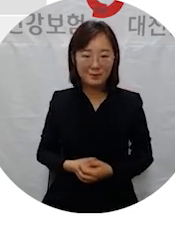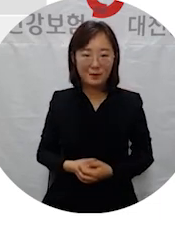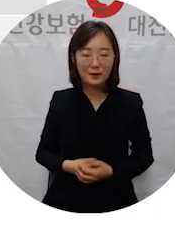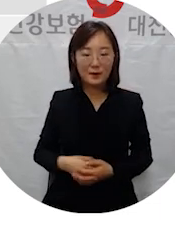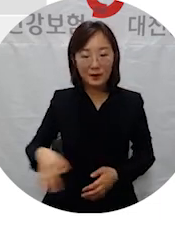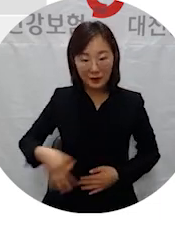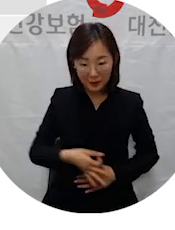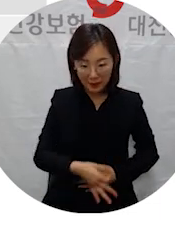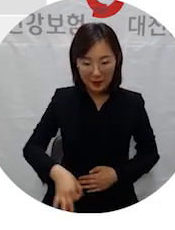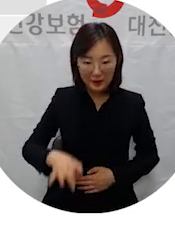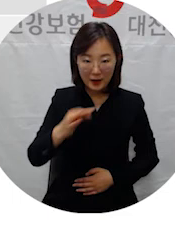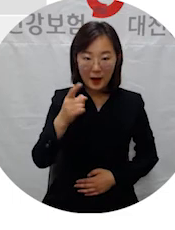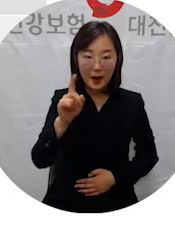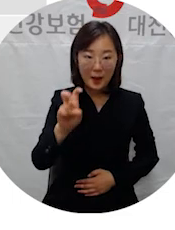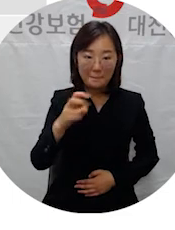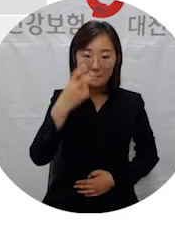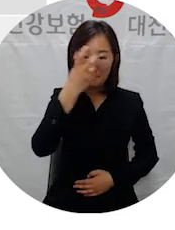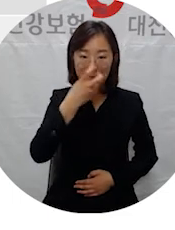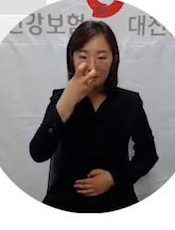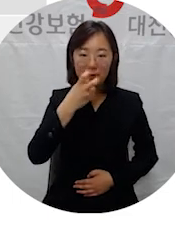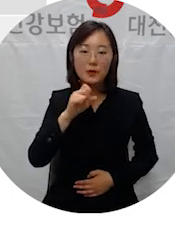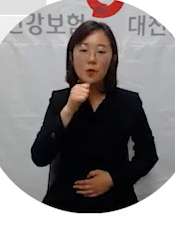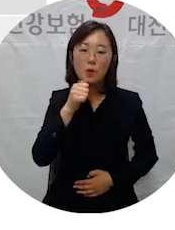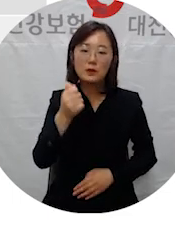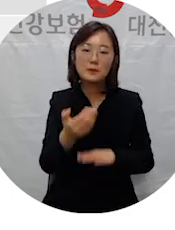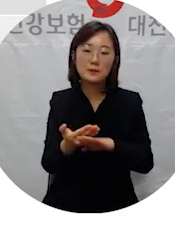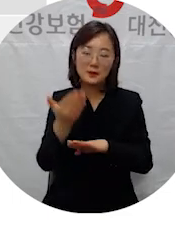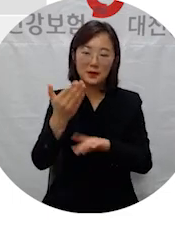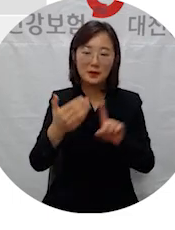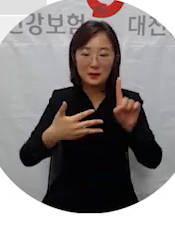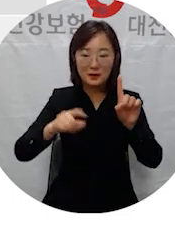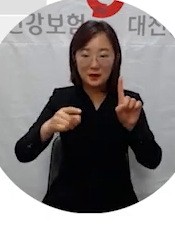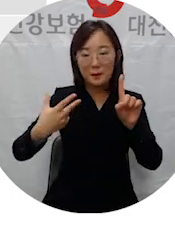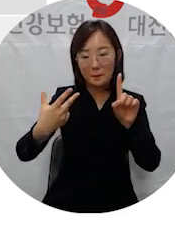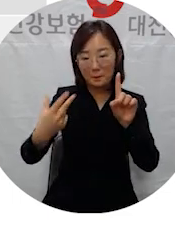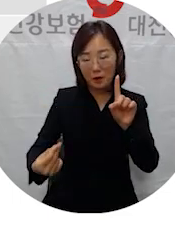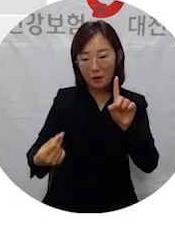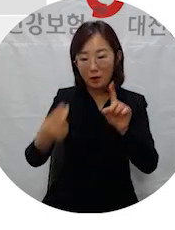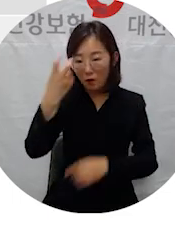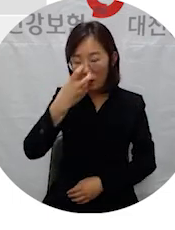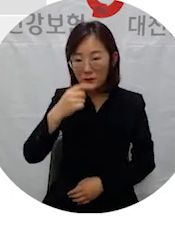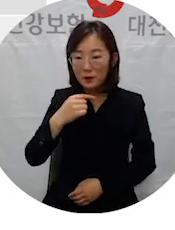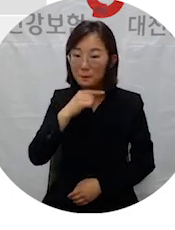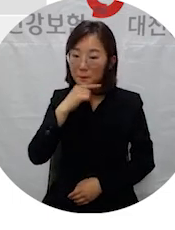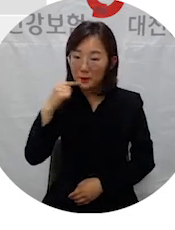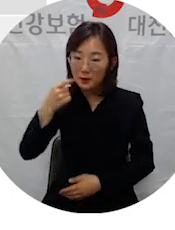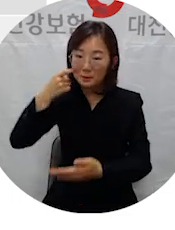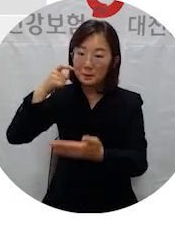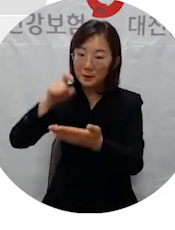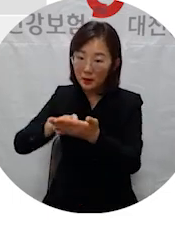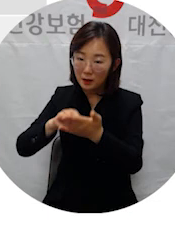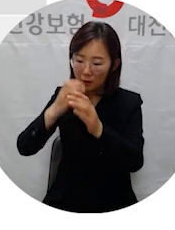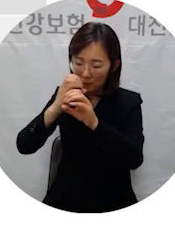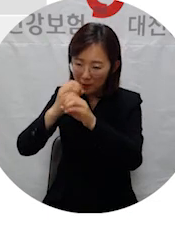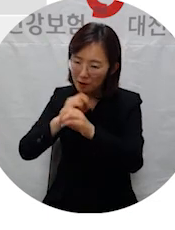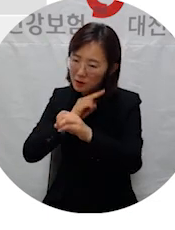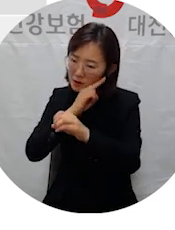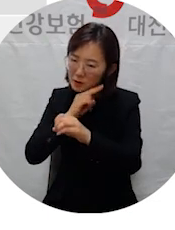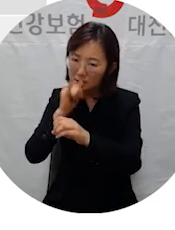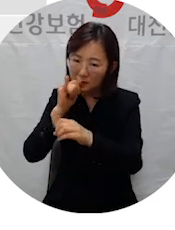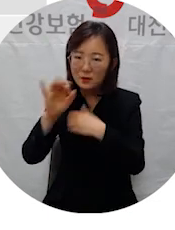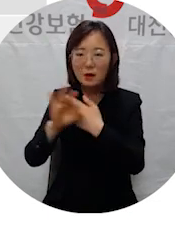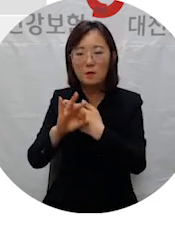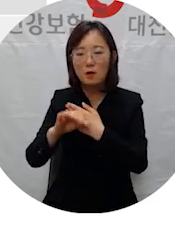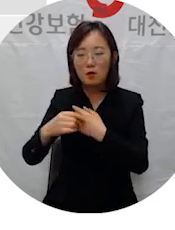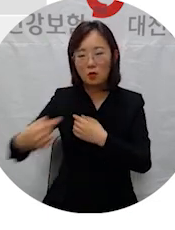10% 부담합니다. 대장암 검진은 만 50세 이상이면 검사를 하는 부분으로 1차 분변